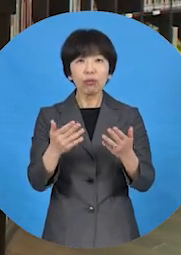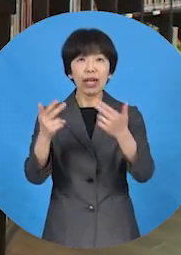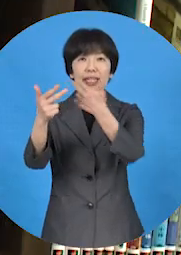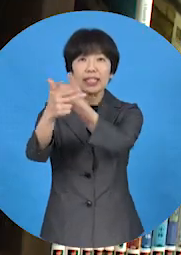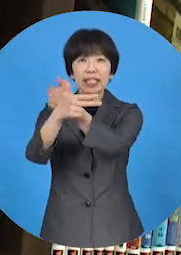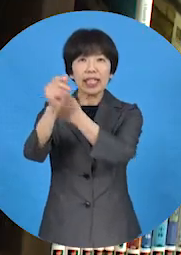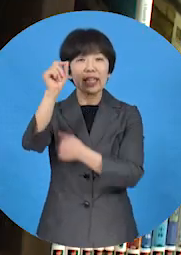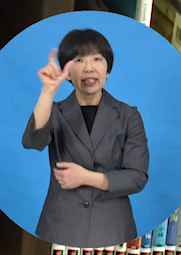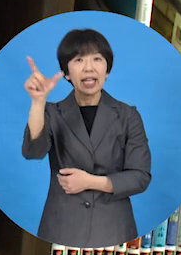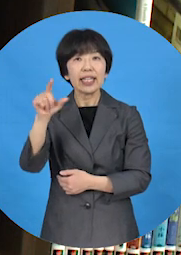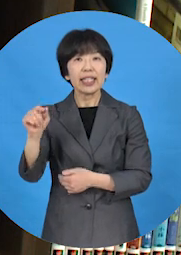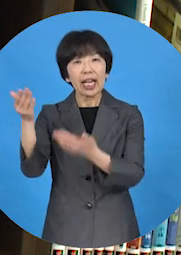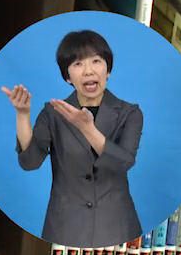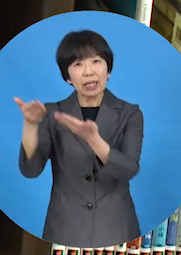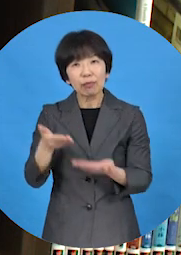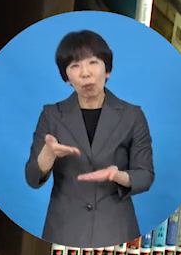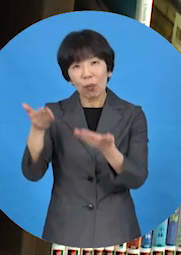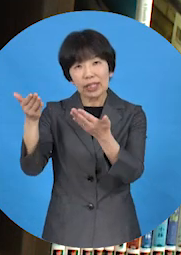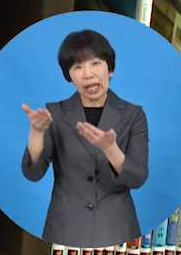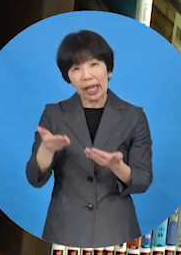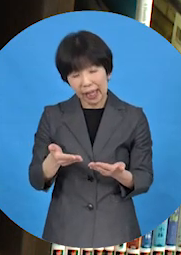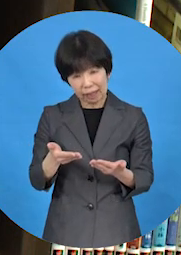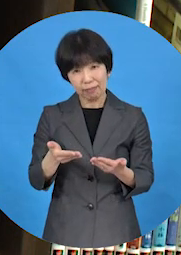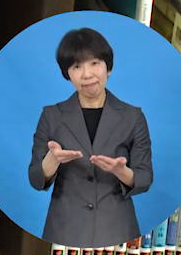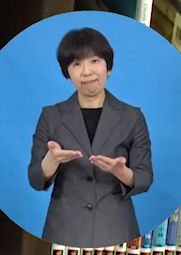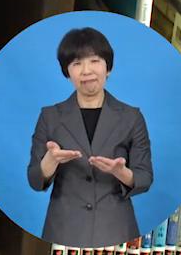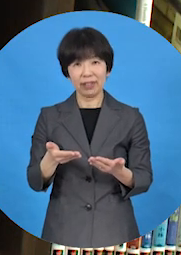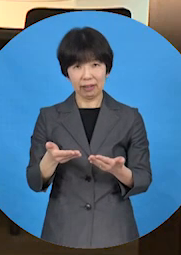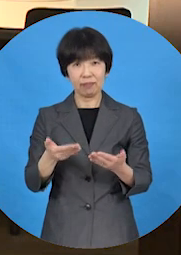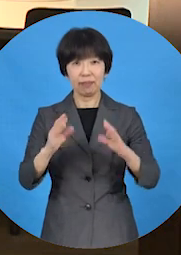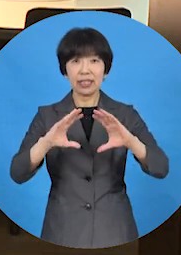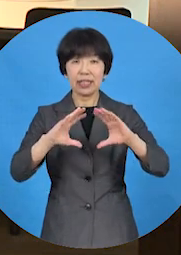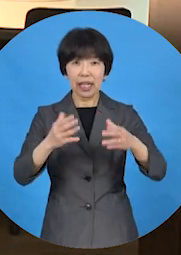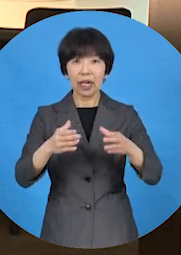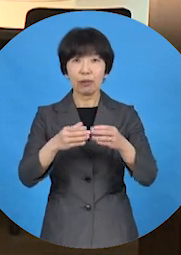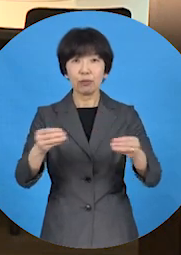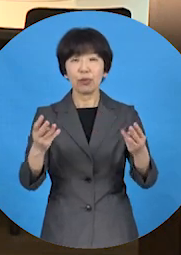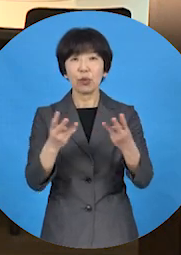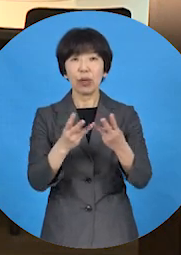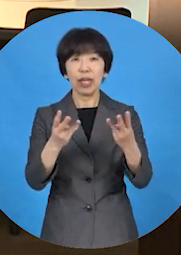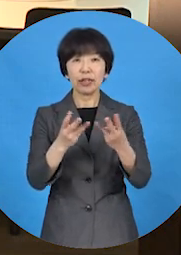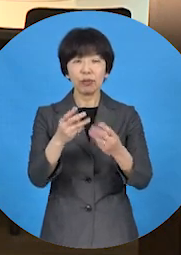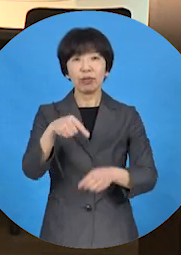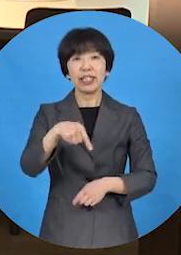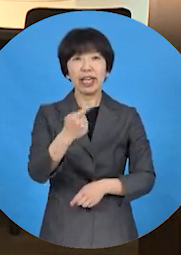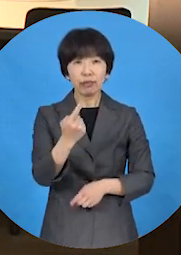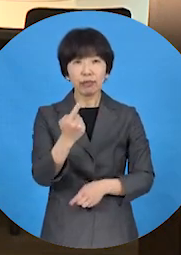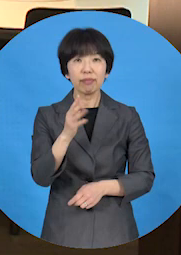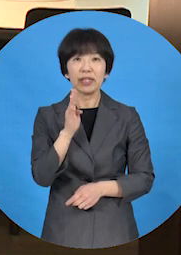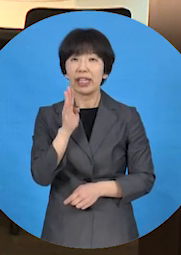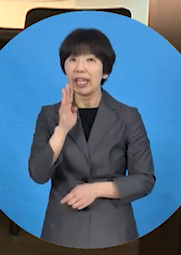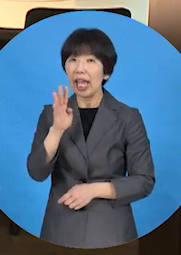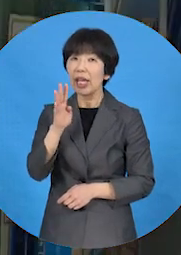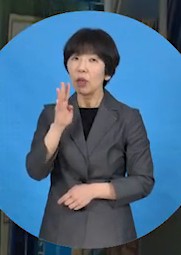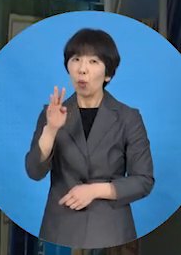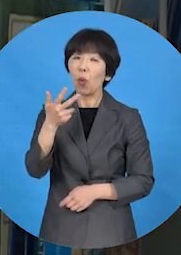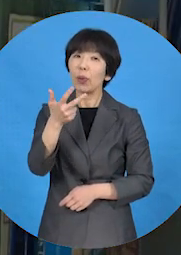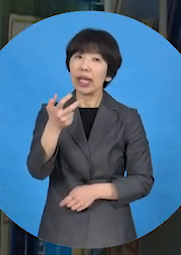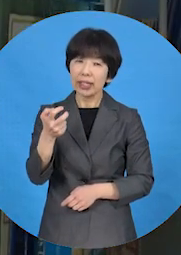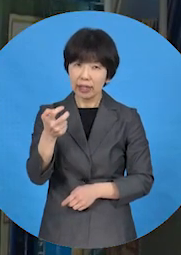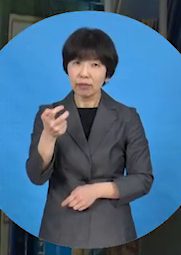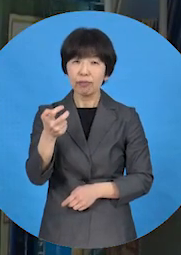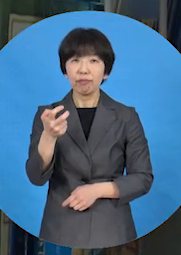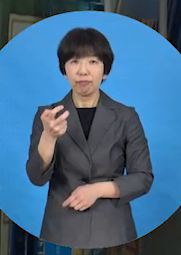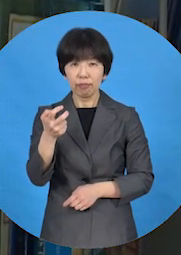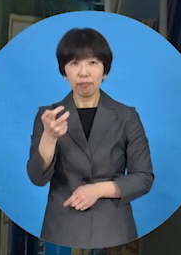アのボローニャから寄贈された絵本が置かれ、世界およそ100カ国3万冊70言語の海外文